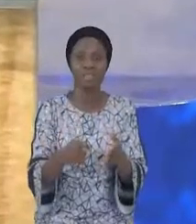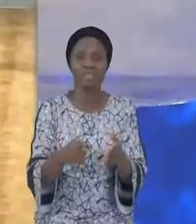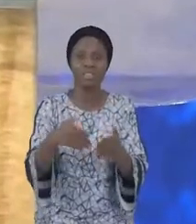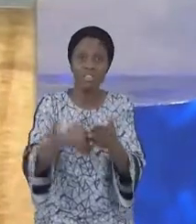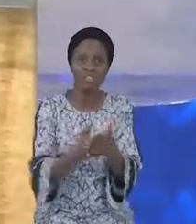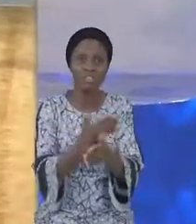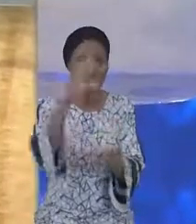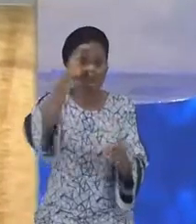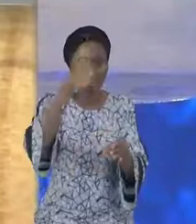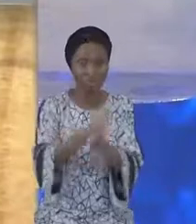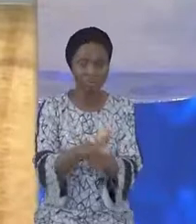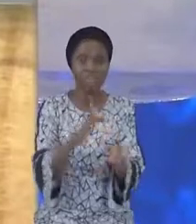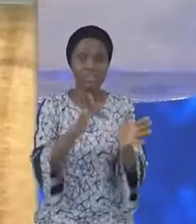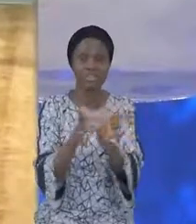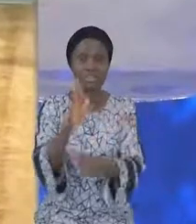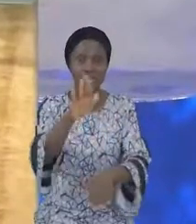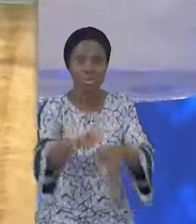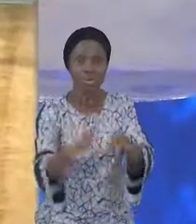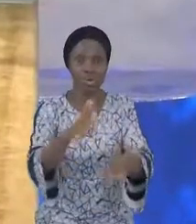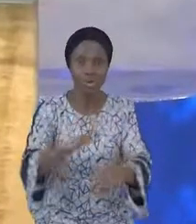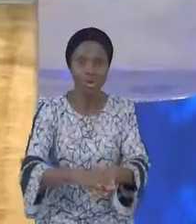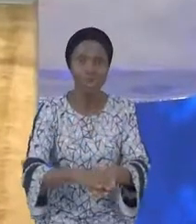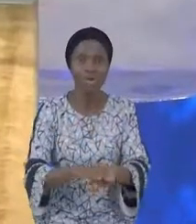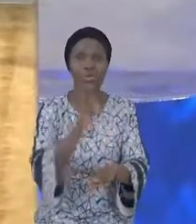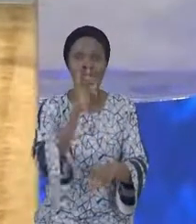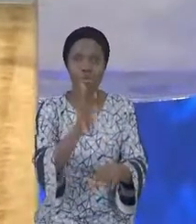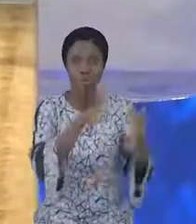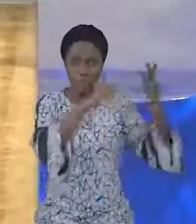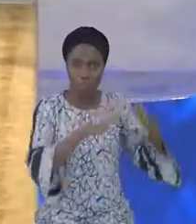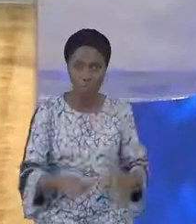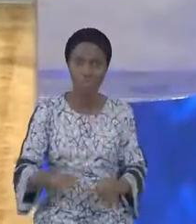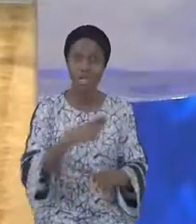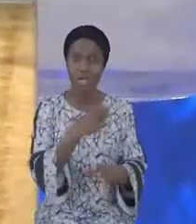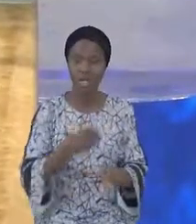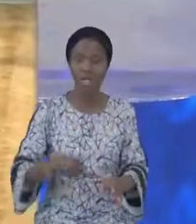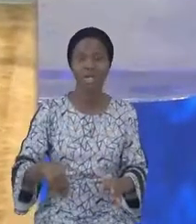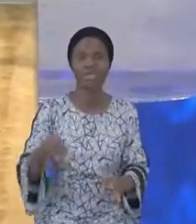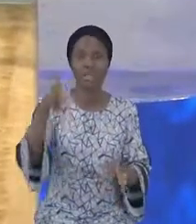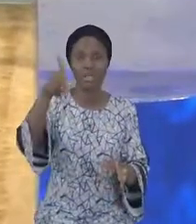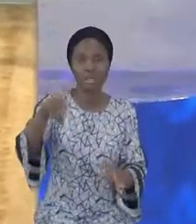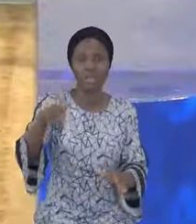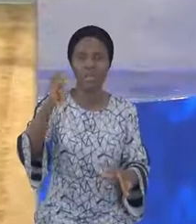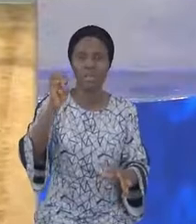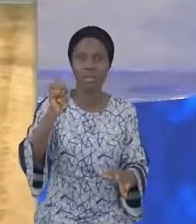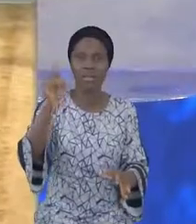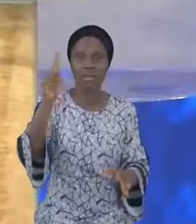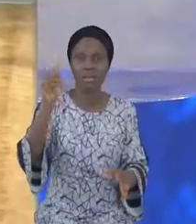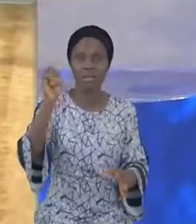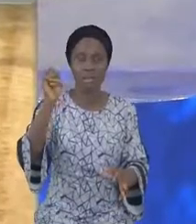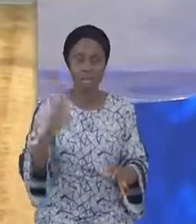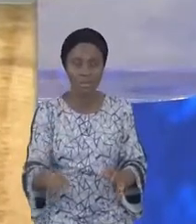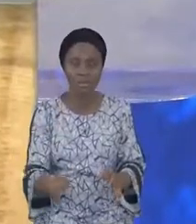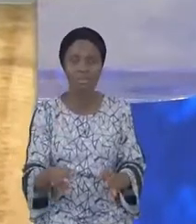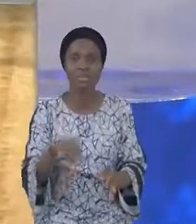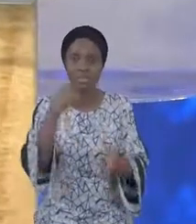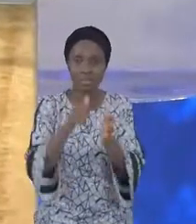alliance? Jésus a dit que si tu es là, si c'est toi, que sors, viens. Et Pierre